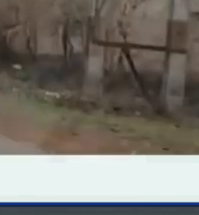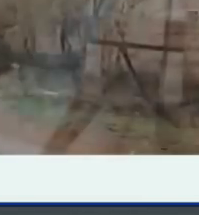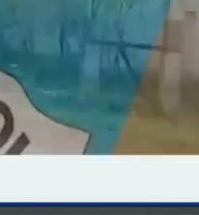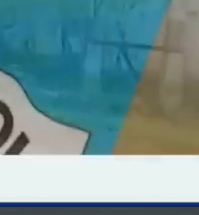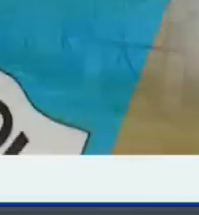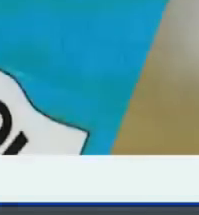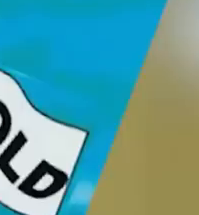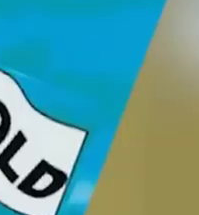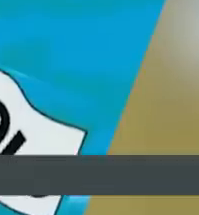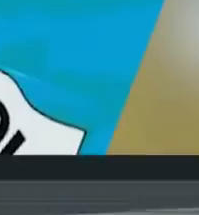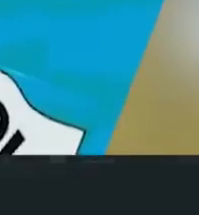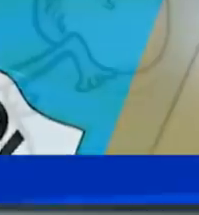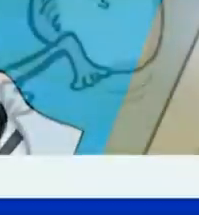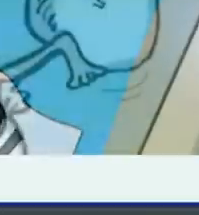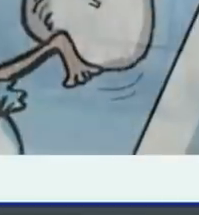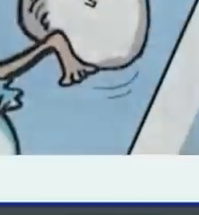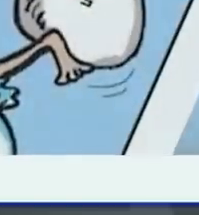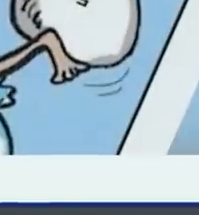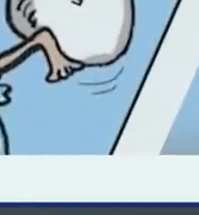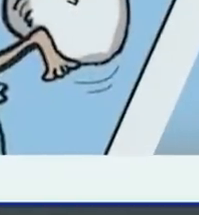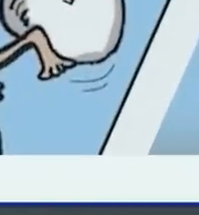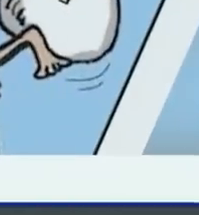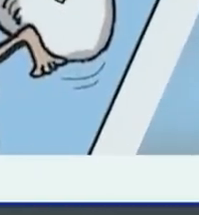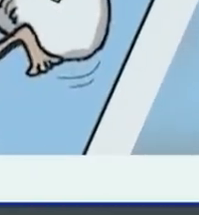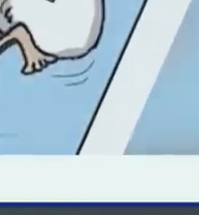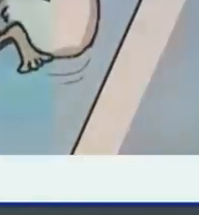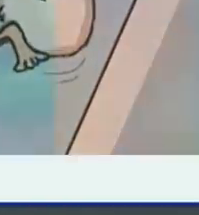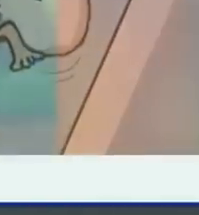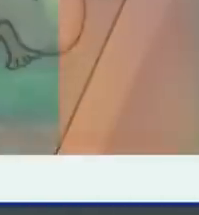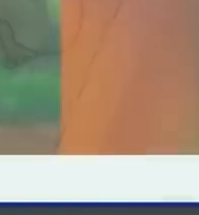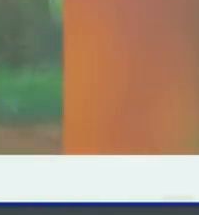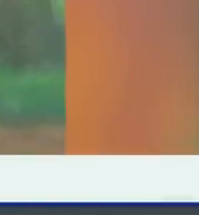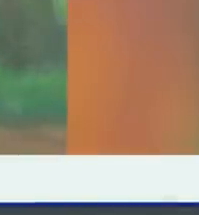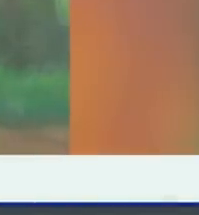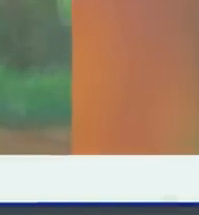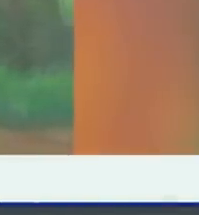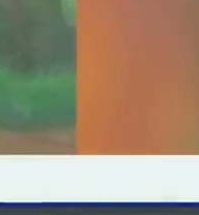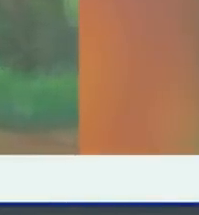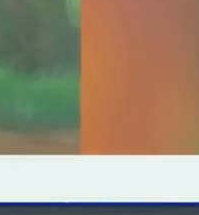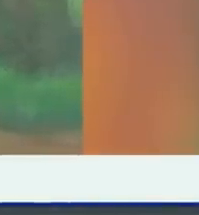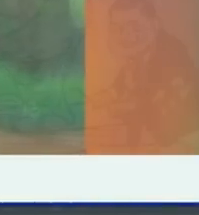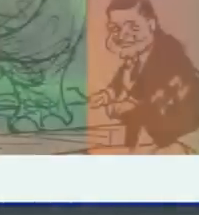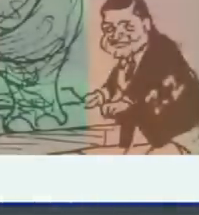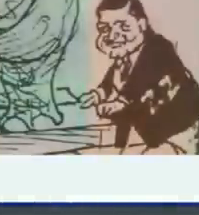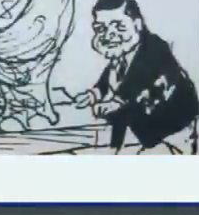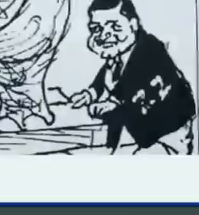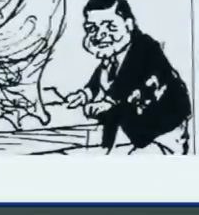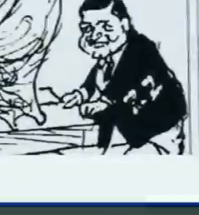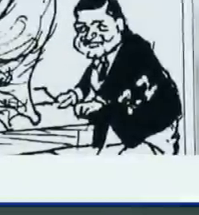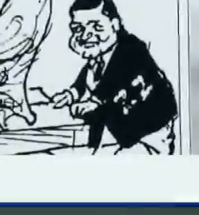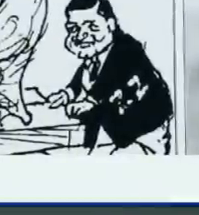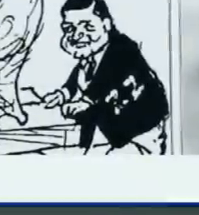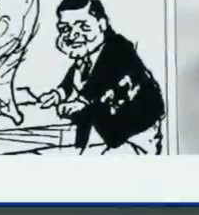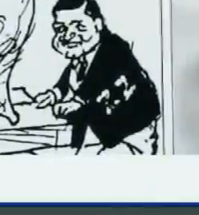ගොම්බානත් එක්ක ප්‍රපාතයට වැටුණු කරත්තේ රෝද විකුණන්න හදන රනිල් දේවදත්තලා ලවා ඇඟිලි කපන ගමන් අපේ බෙල්ල කපන